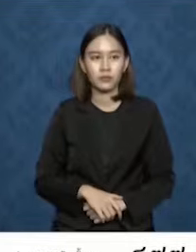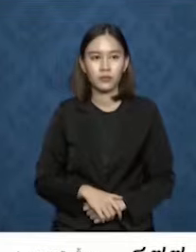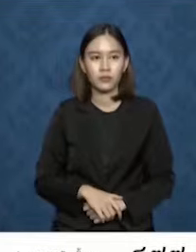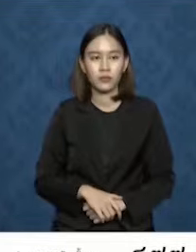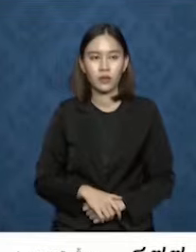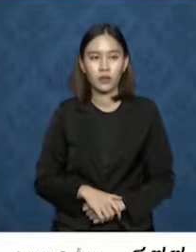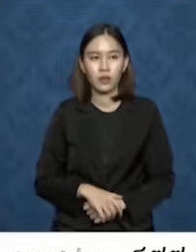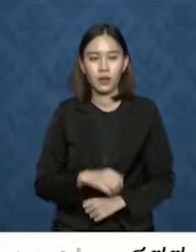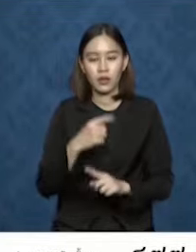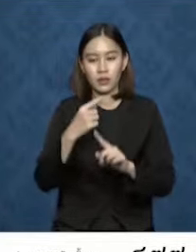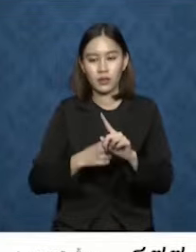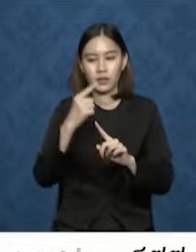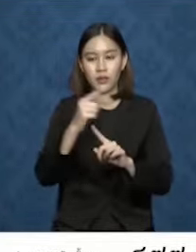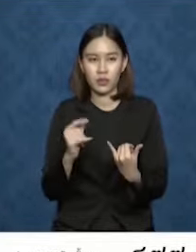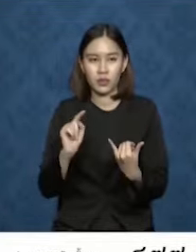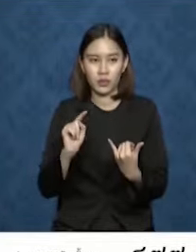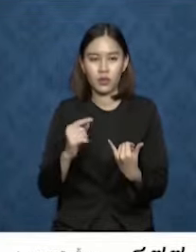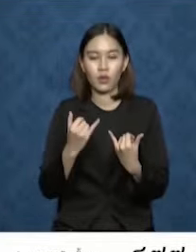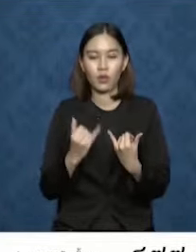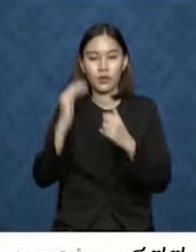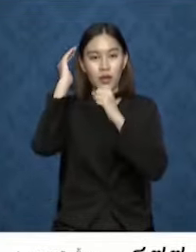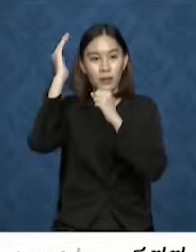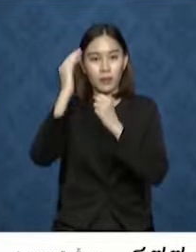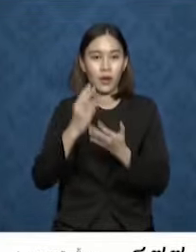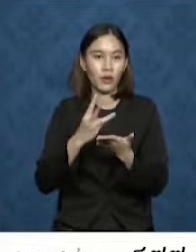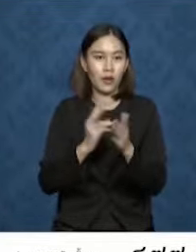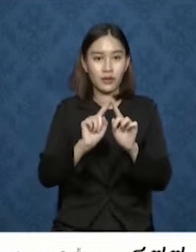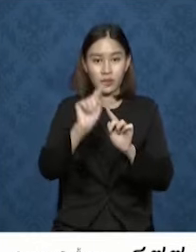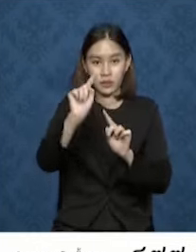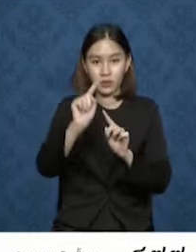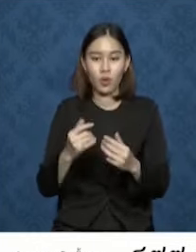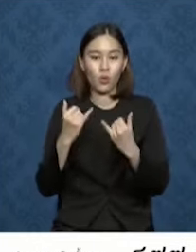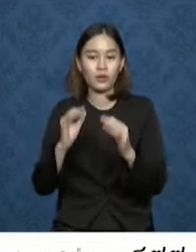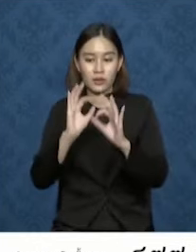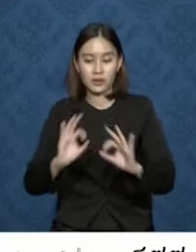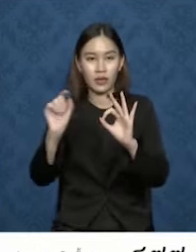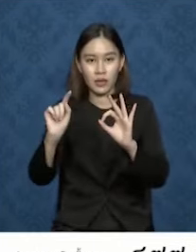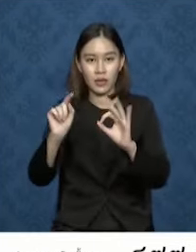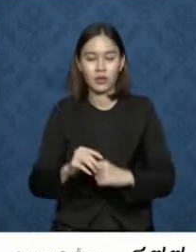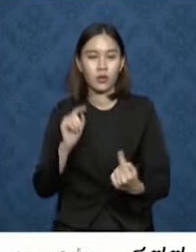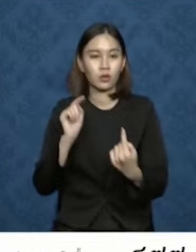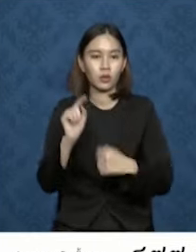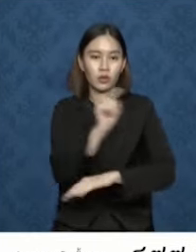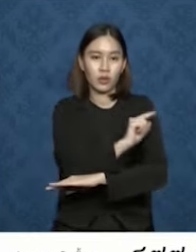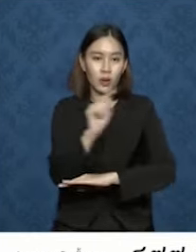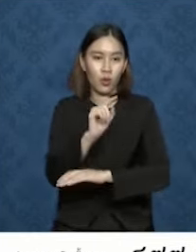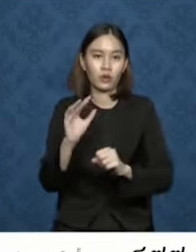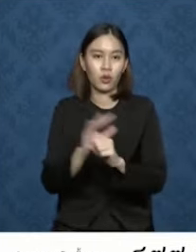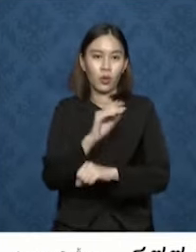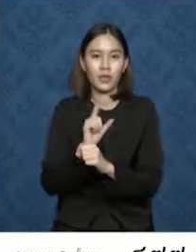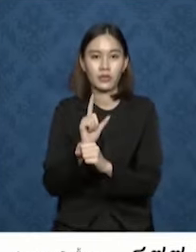ท่านประธานครับ 4มกราคมคือวันนี้เราอภิปรายวาระ 1แต่วันนี้ยังสำคัญด้วยครับเพราะว่าเป็นวันครบรอบ